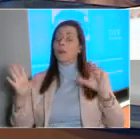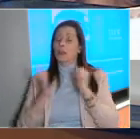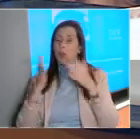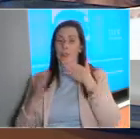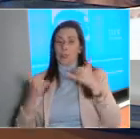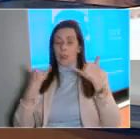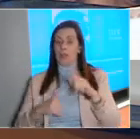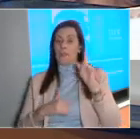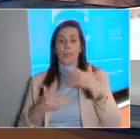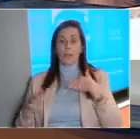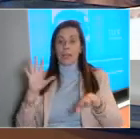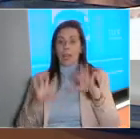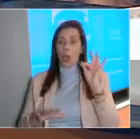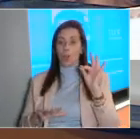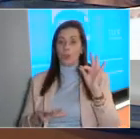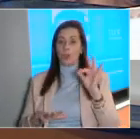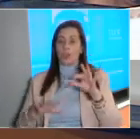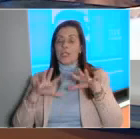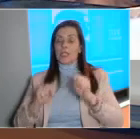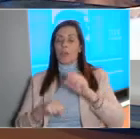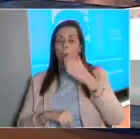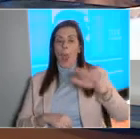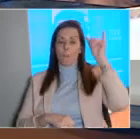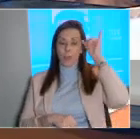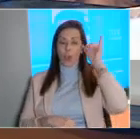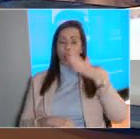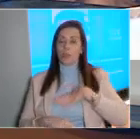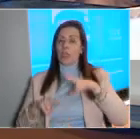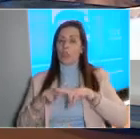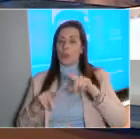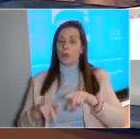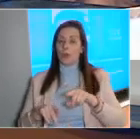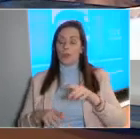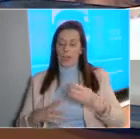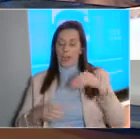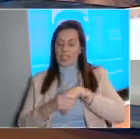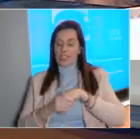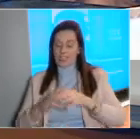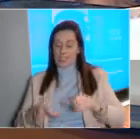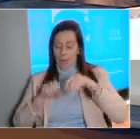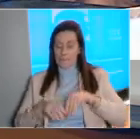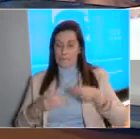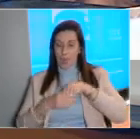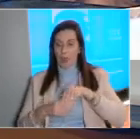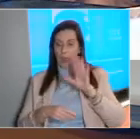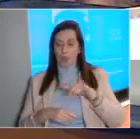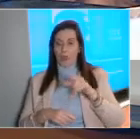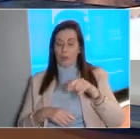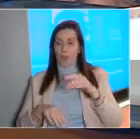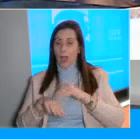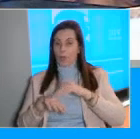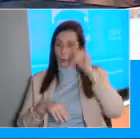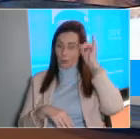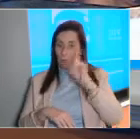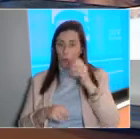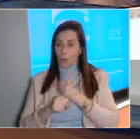בישראל היום, ואז מה גילינו? סיפוח הבקעה. סיפוח הבקעה, הוא בעצם רוצה להישאר פה לספח את הבקעה, לא משנה שגם הרגיעו התראות מירדן. הוא צדיק, הוא